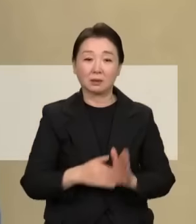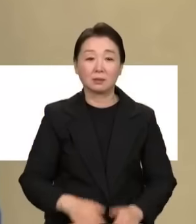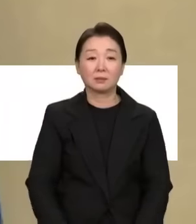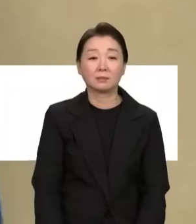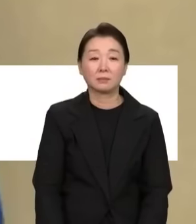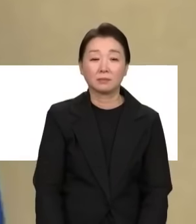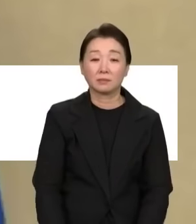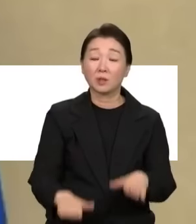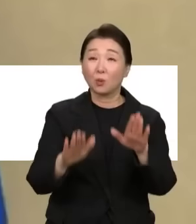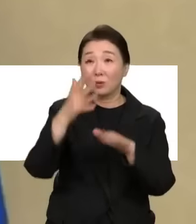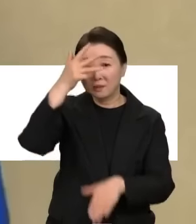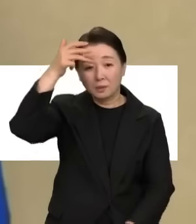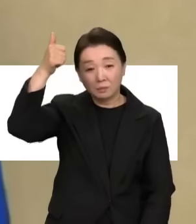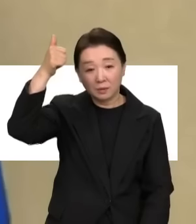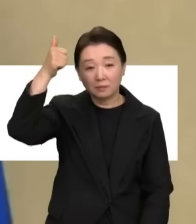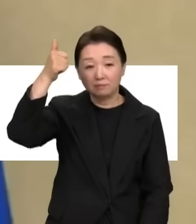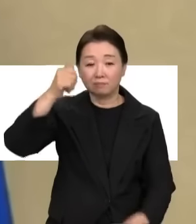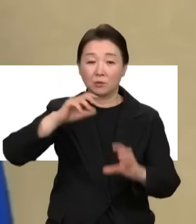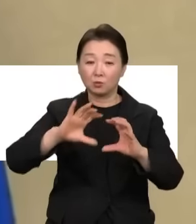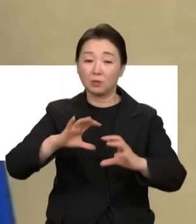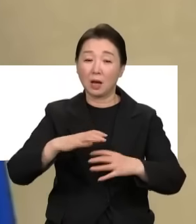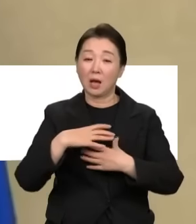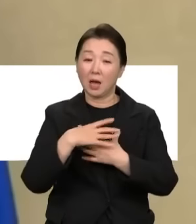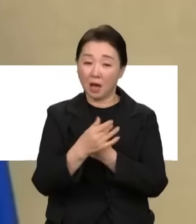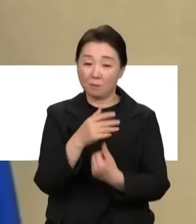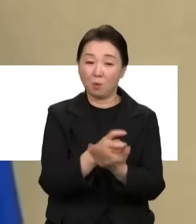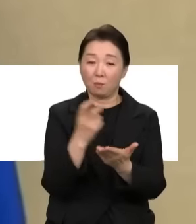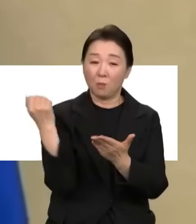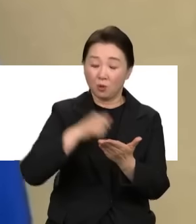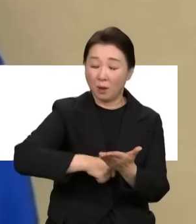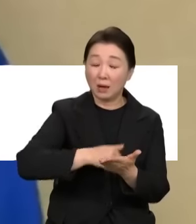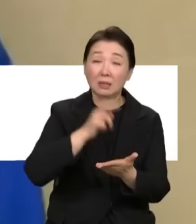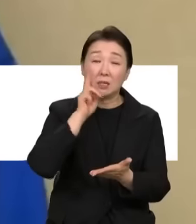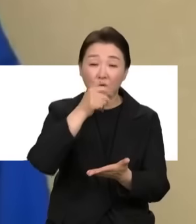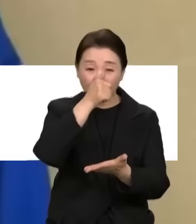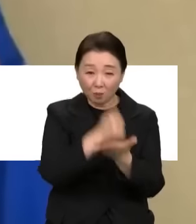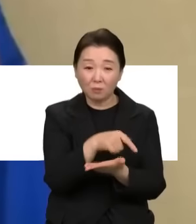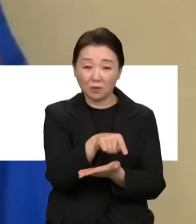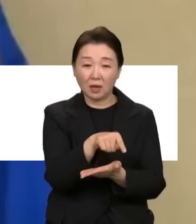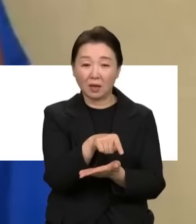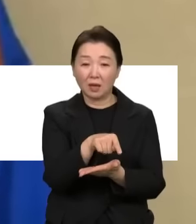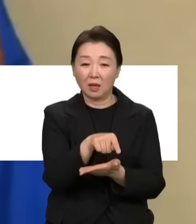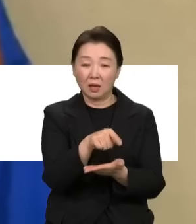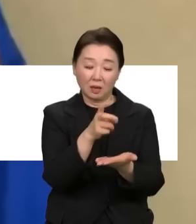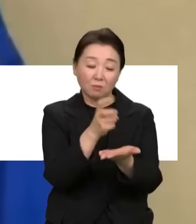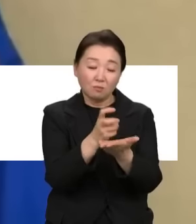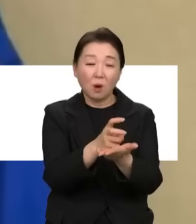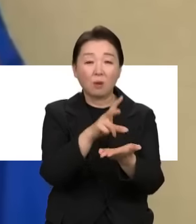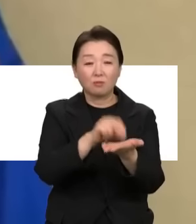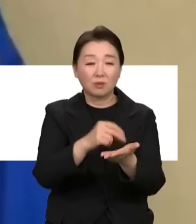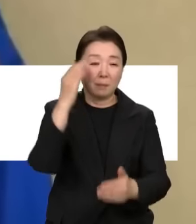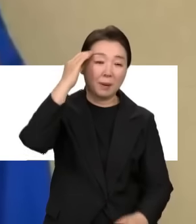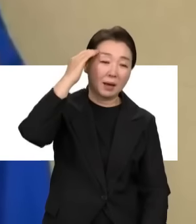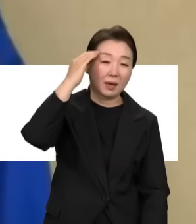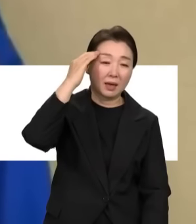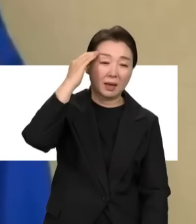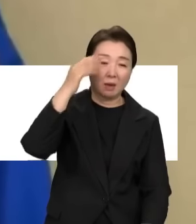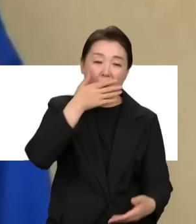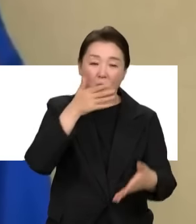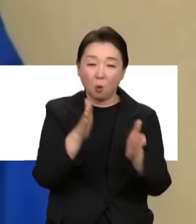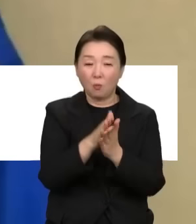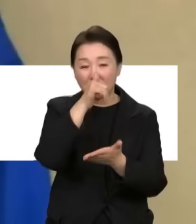an indictment was unsealed, charging Donald J. Trump with felony violations of our national security laws, as well